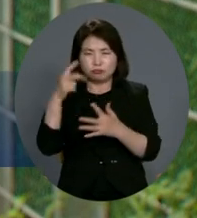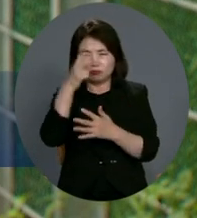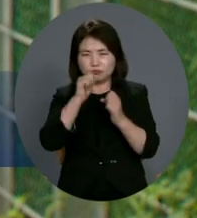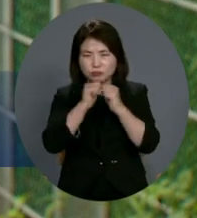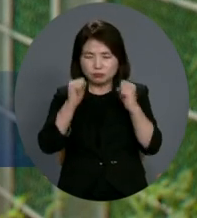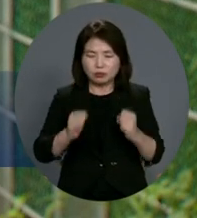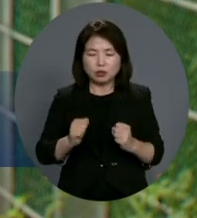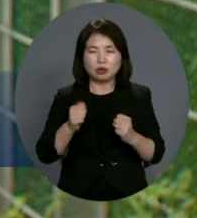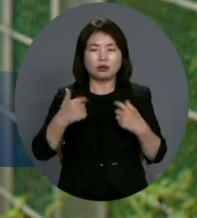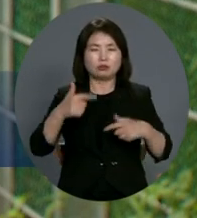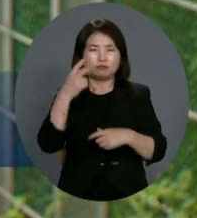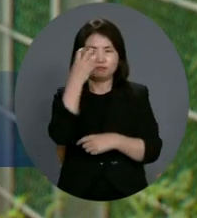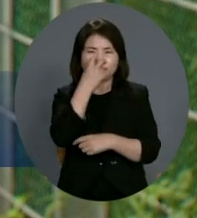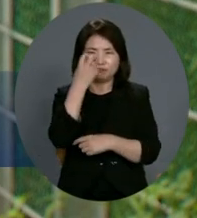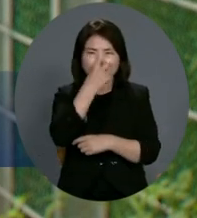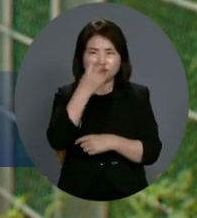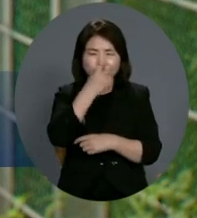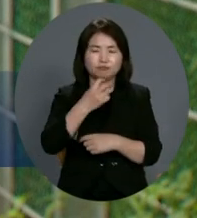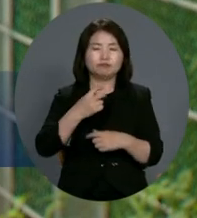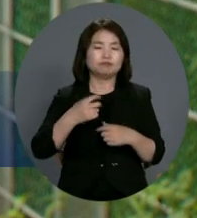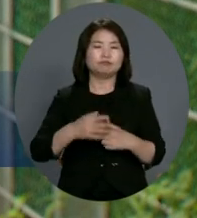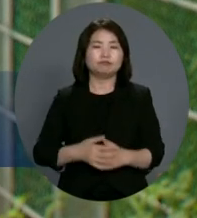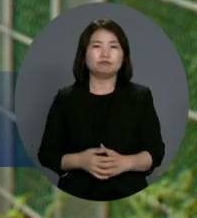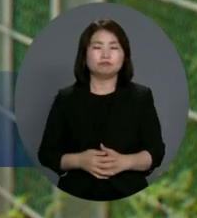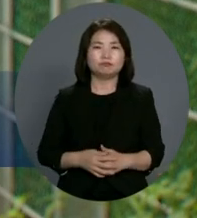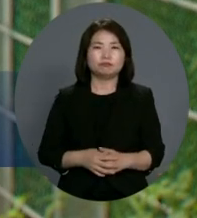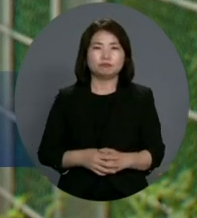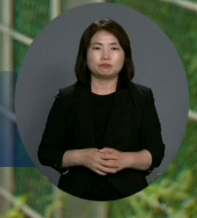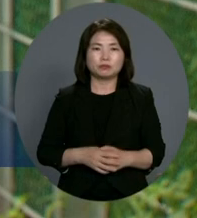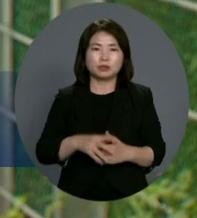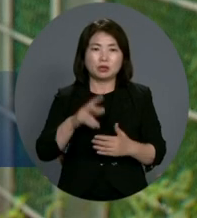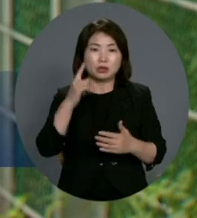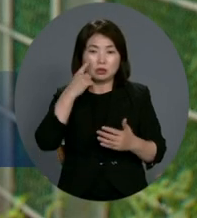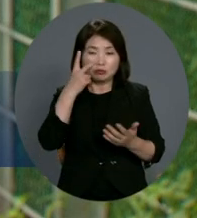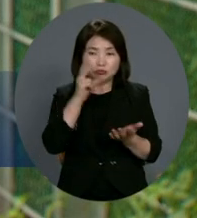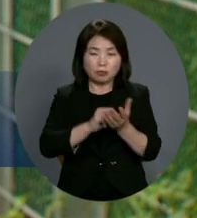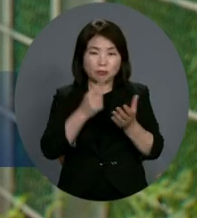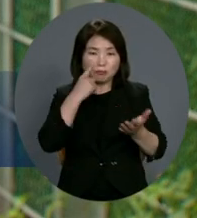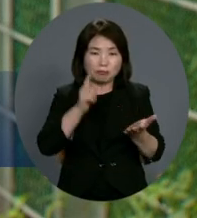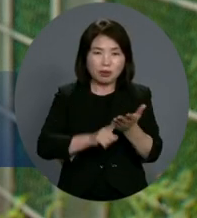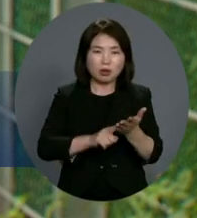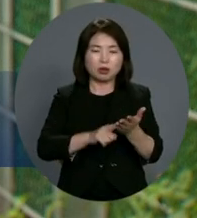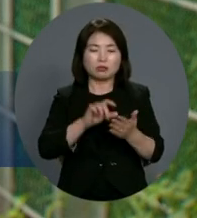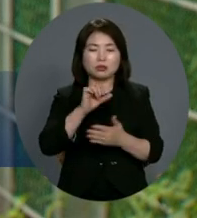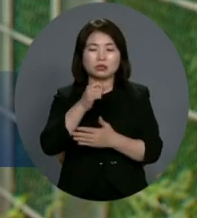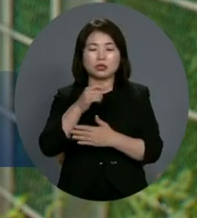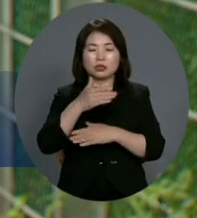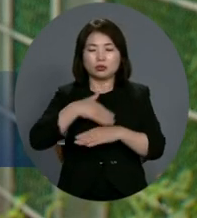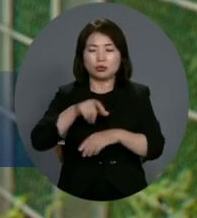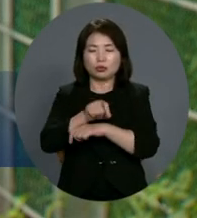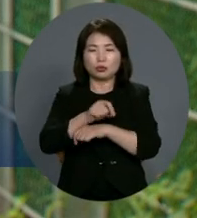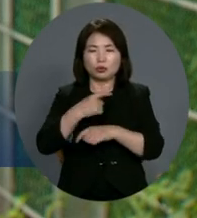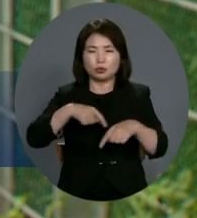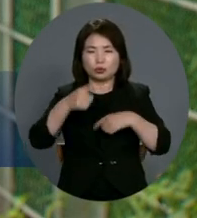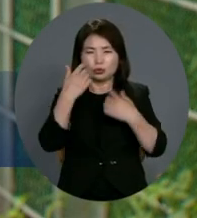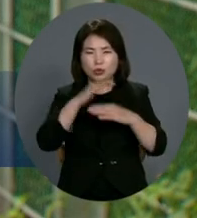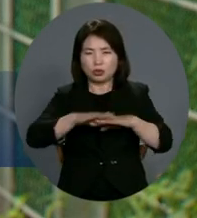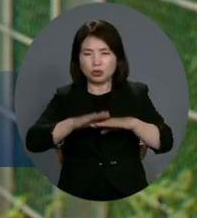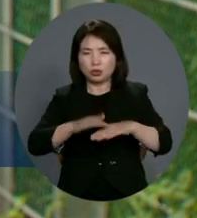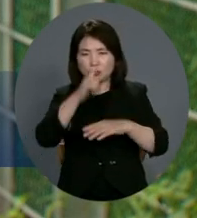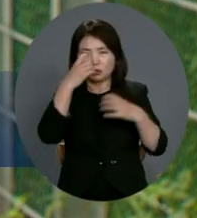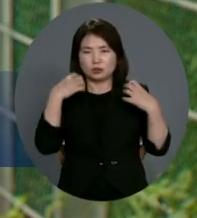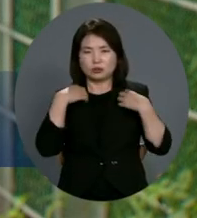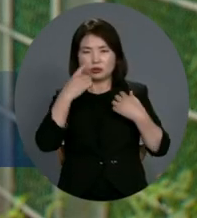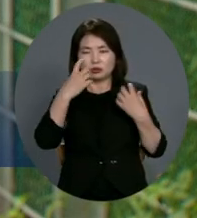시스템이나 그걸 상시 감시를 하고 문제가 있을 경우에는 읍면 동호회 자체 조치하고